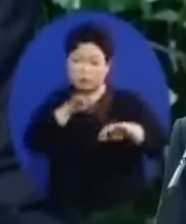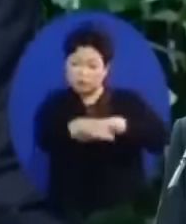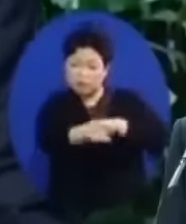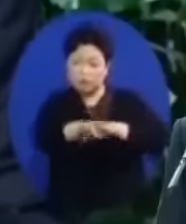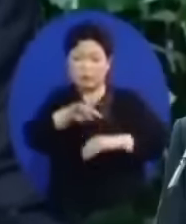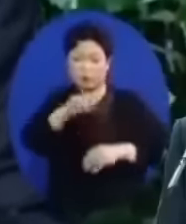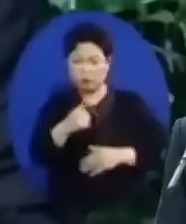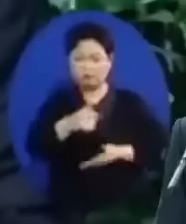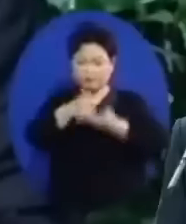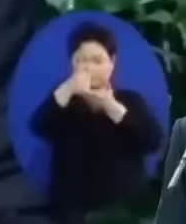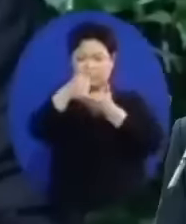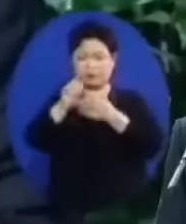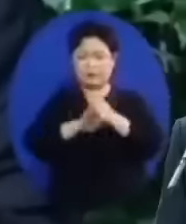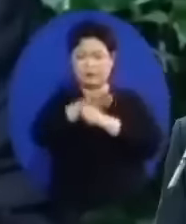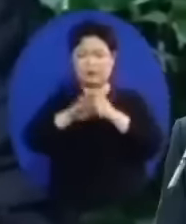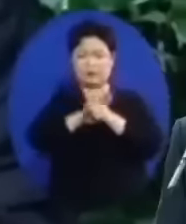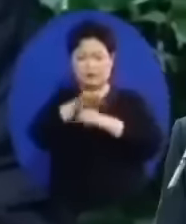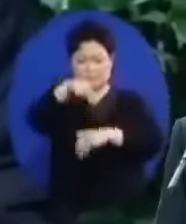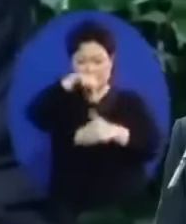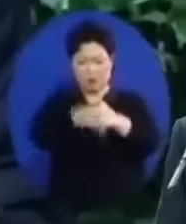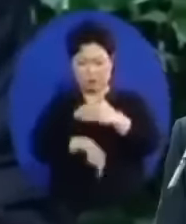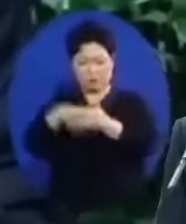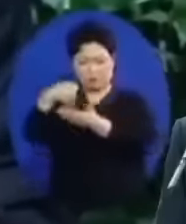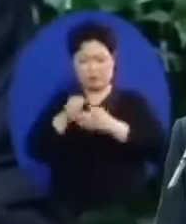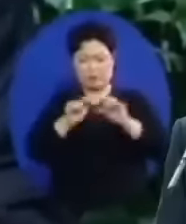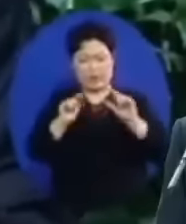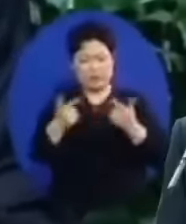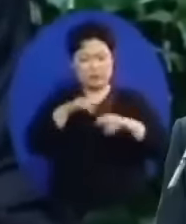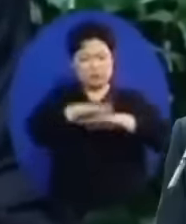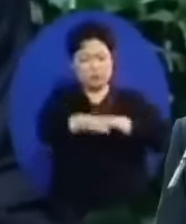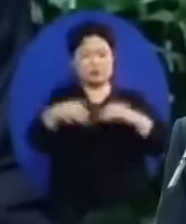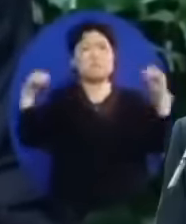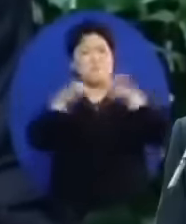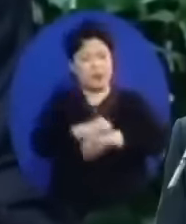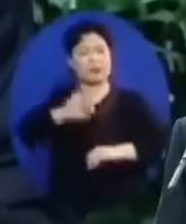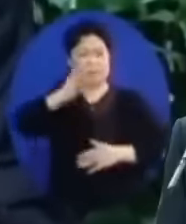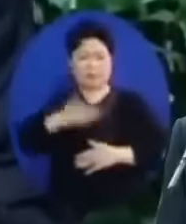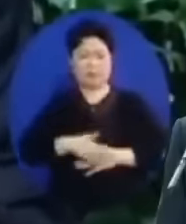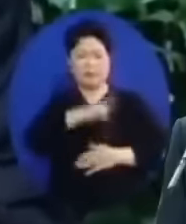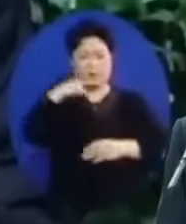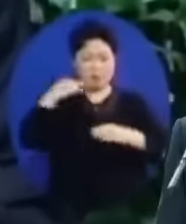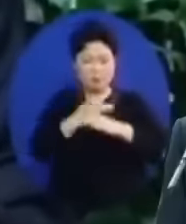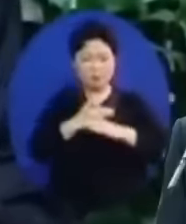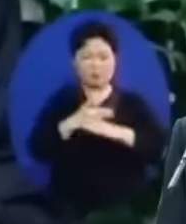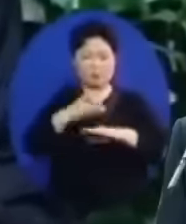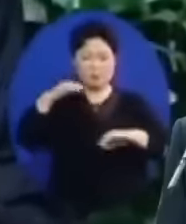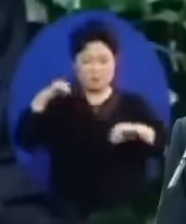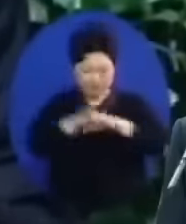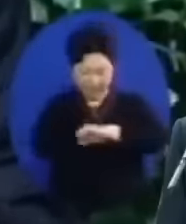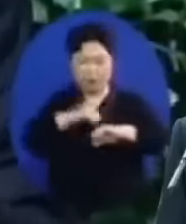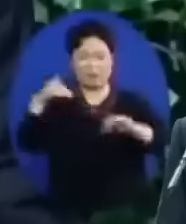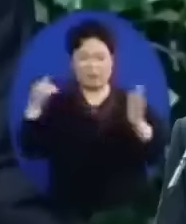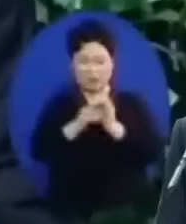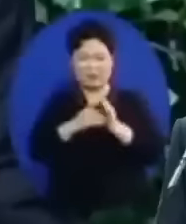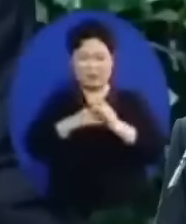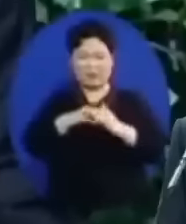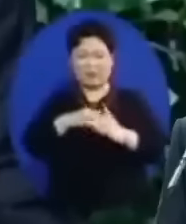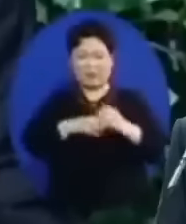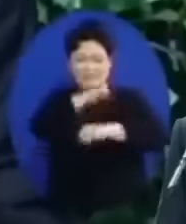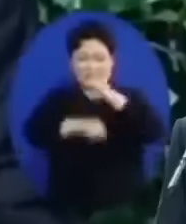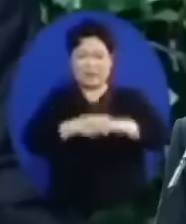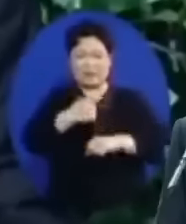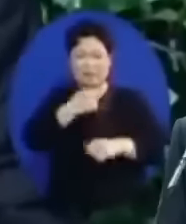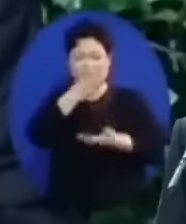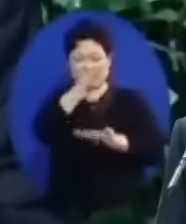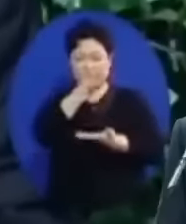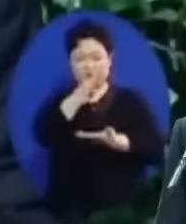주의라도 주님의 사랑을 그 마음속에 품지 않은 주의는 망합니다. 공산주의도 결국 망했고 자유민주주의도